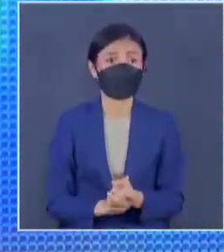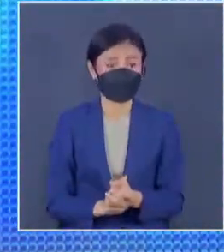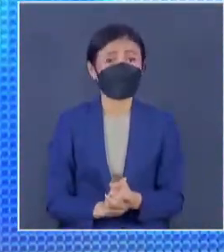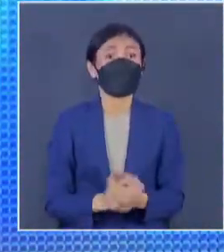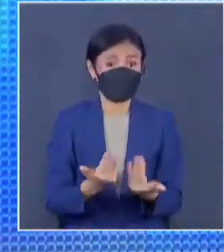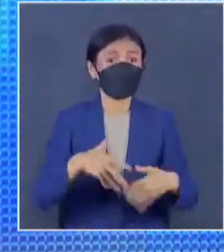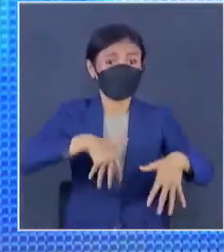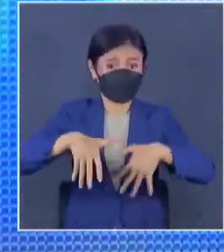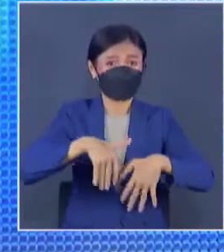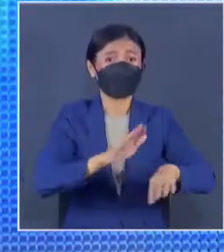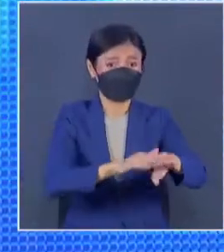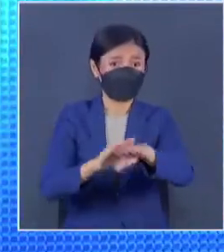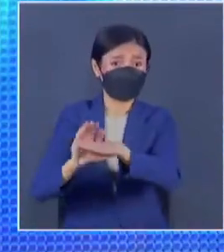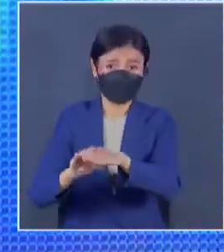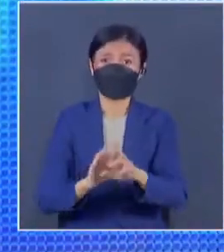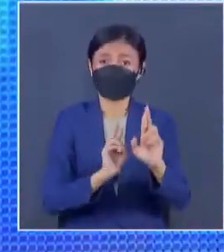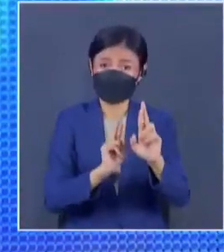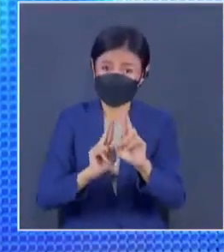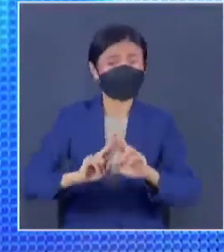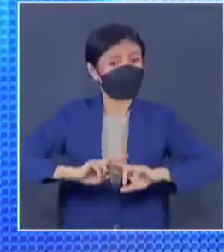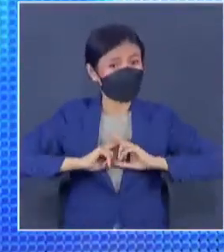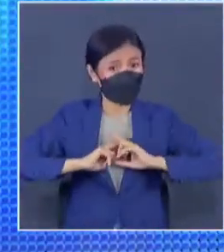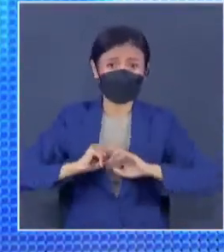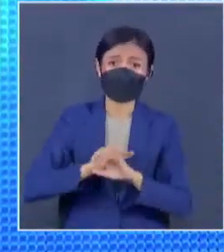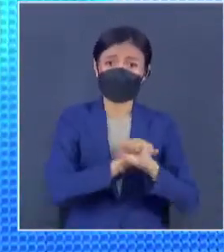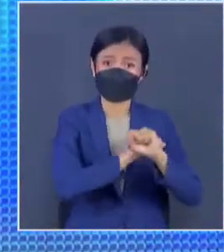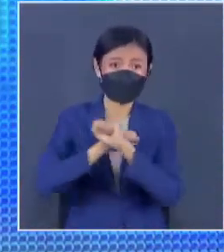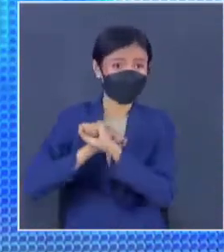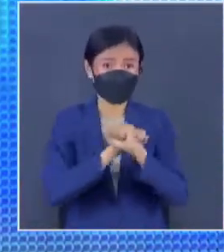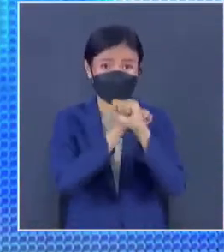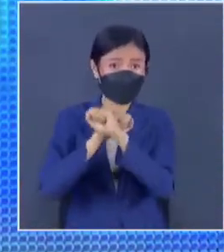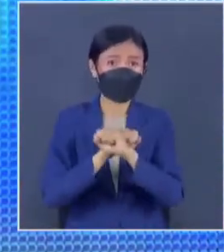ย้ำเตือนกันอยู่เสมอค่ะว่าอยากให้ดูแลป้องกันตัวเองดีๆไม่ประมาทกาดอย่าตกเลยนะคะ